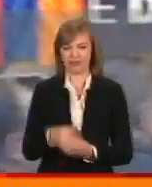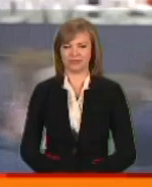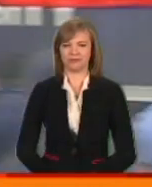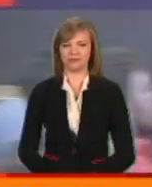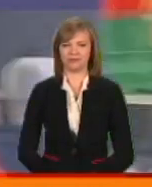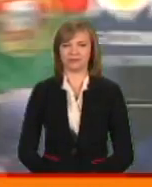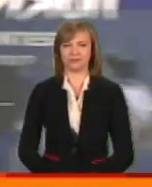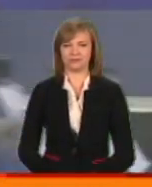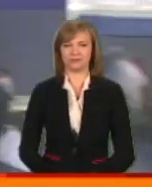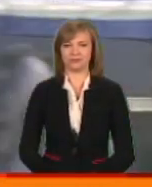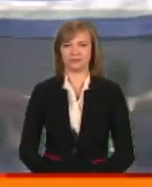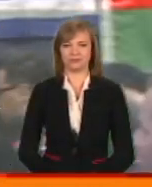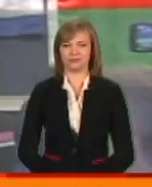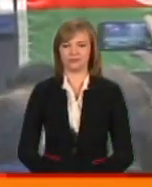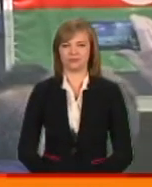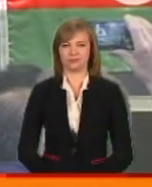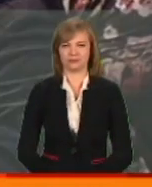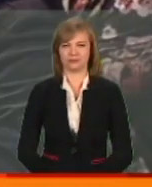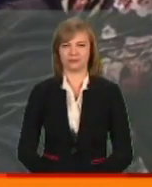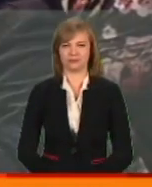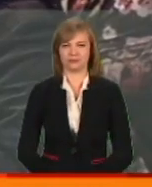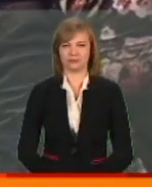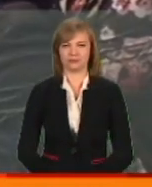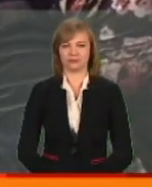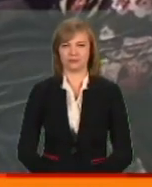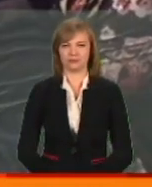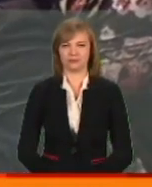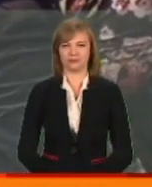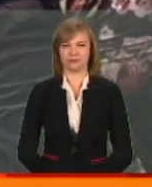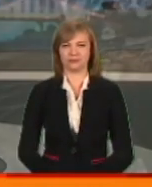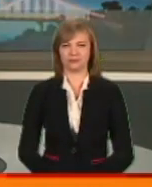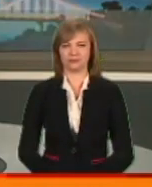Анна Айзенберг, Олександр Альбінський, Ярослав Тихомир, програма «Вікна», СТБ.